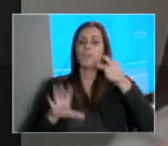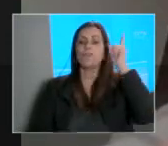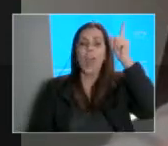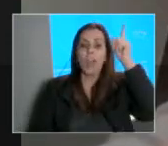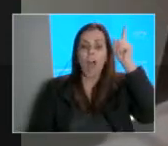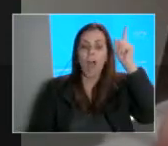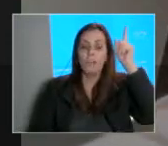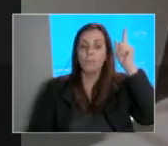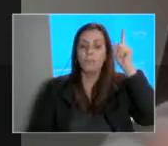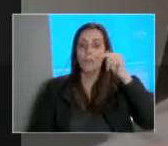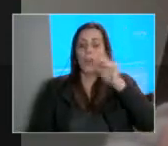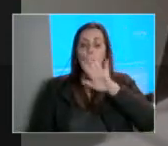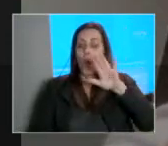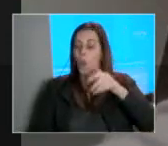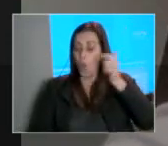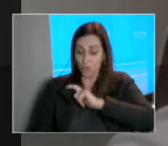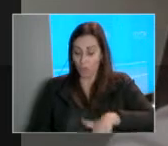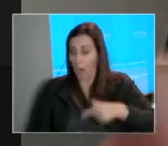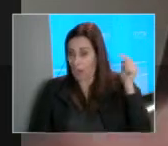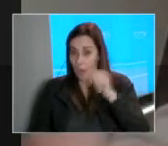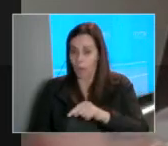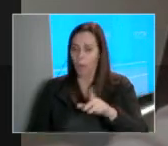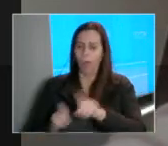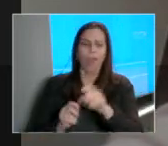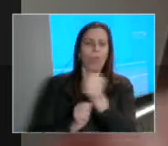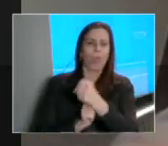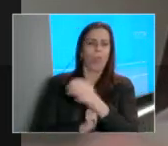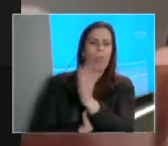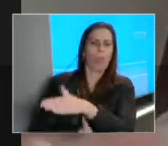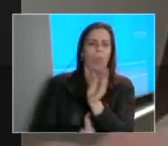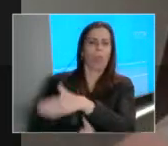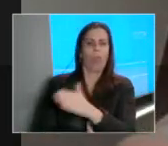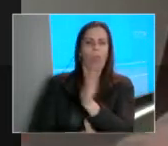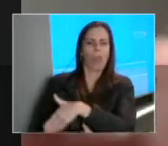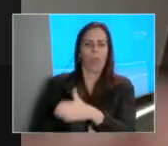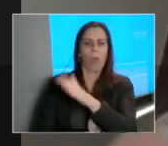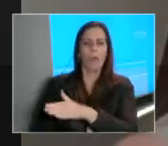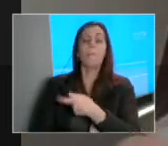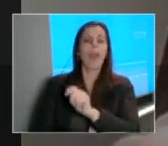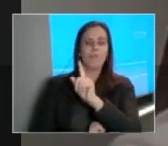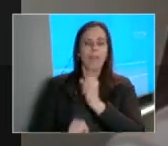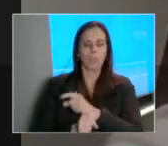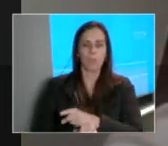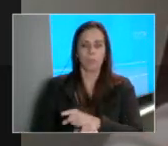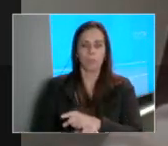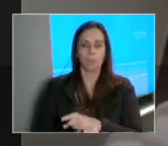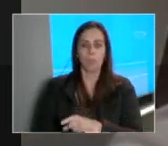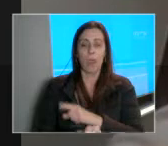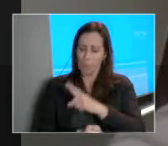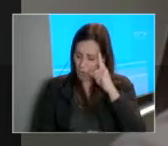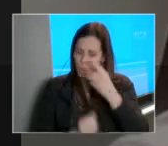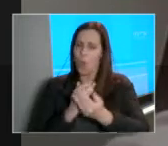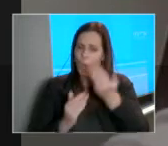שנה, כל עיר, ראש עיר שהיה שם זנח בכוונה תחילה את התושבים האלה. הם